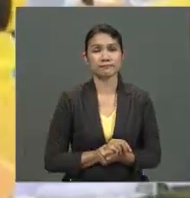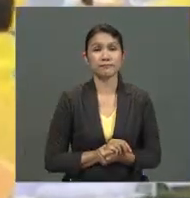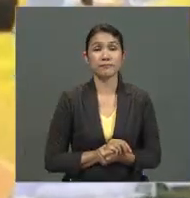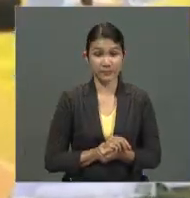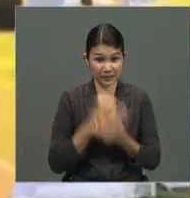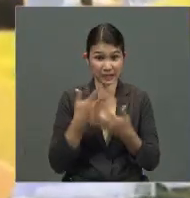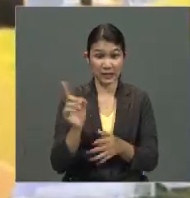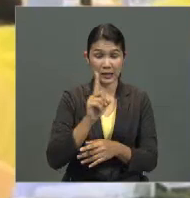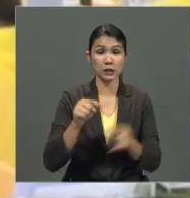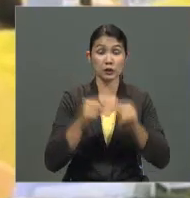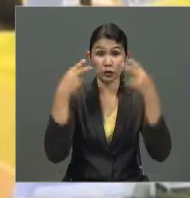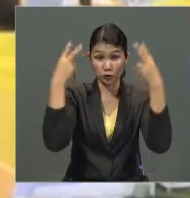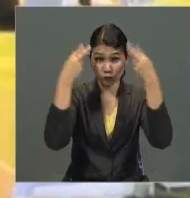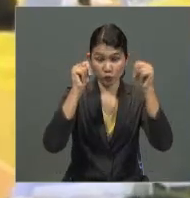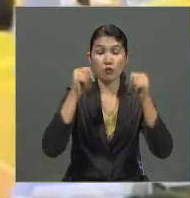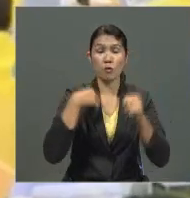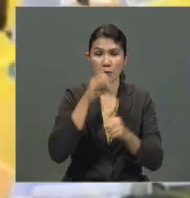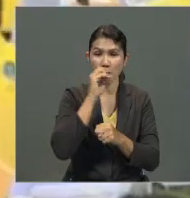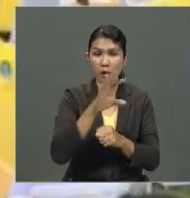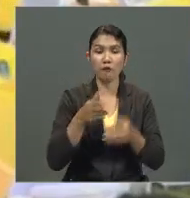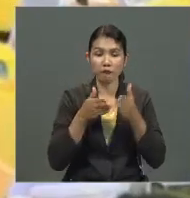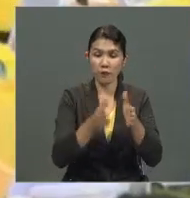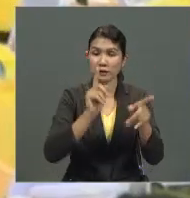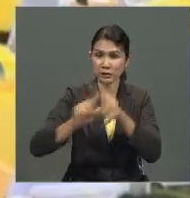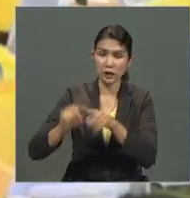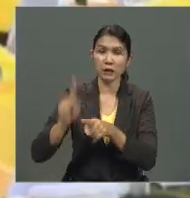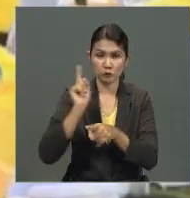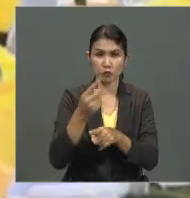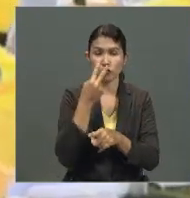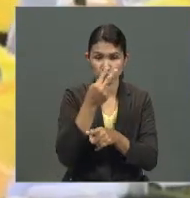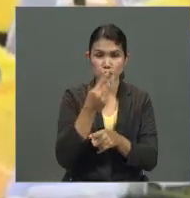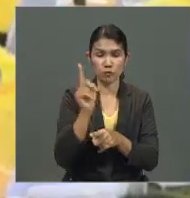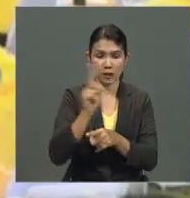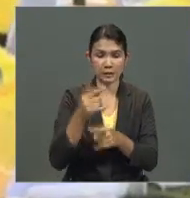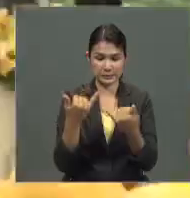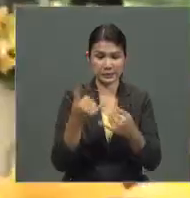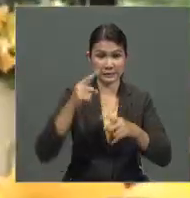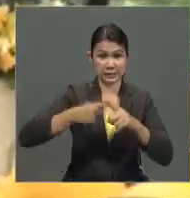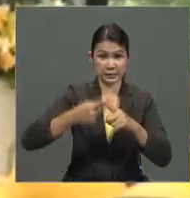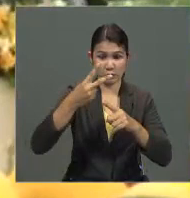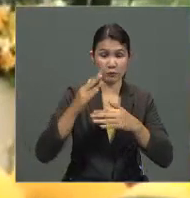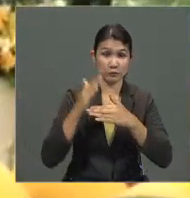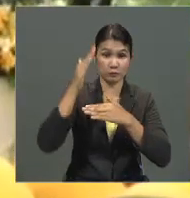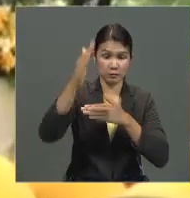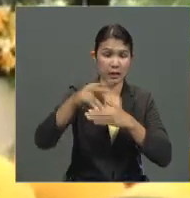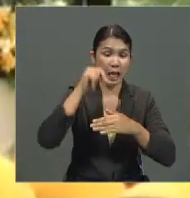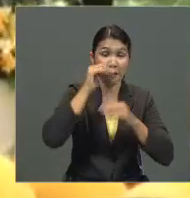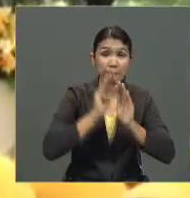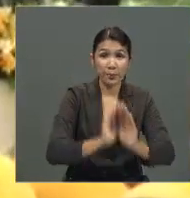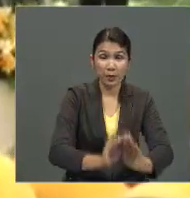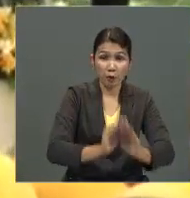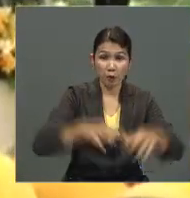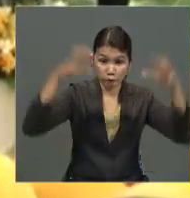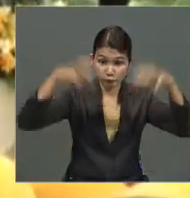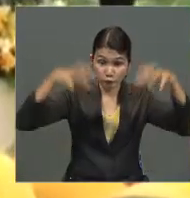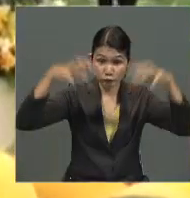นอกจากนั้นนะครับนายกรัฐมนตรีก็ยังได้กำชับให้ทุกฝ่ายนั้นรองรับเรื่องของน้ำฝนในระยะ2เดือนจากนี้ให้หาวิธีรองรับกักเก็บน้ำฝนไ